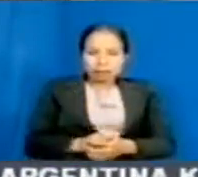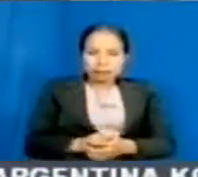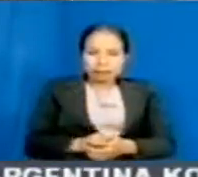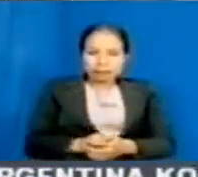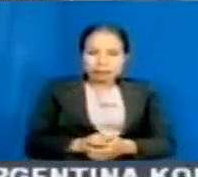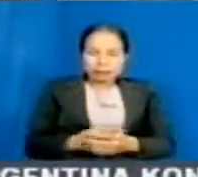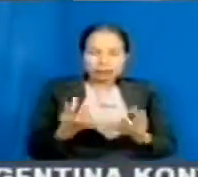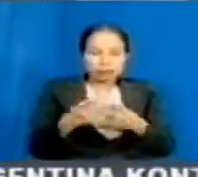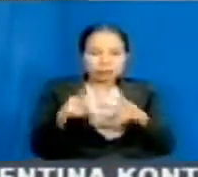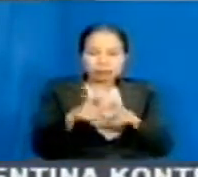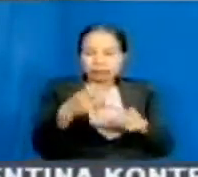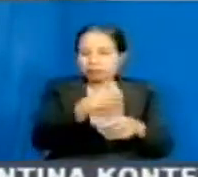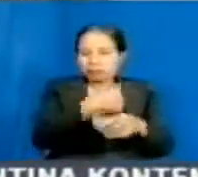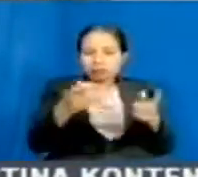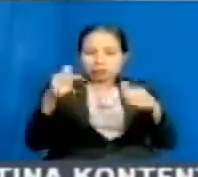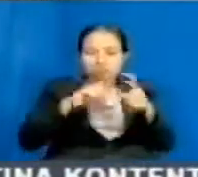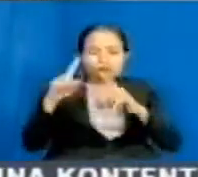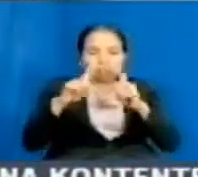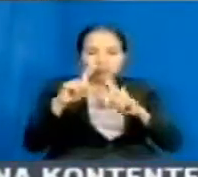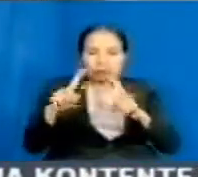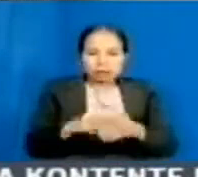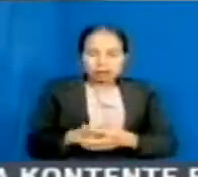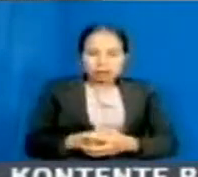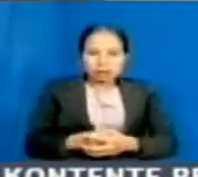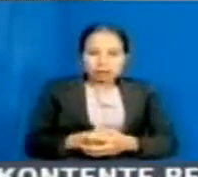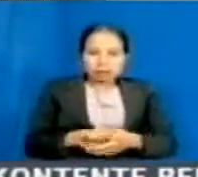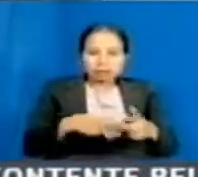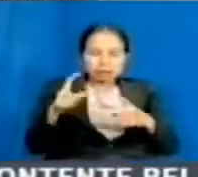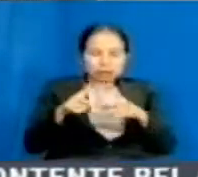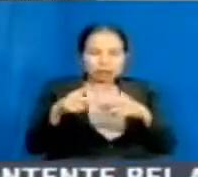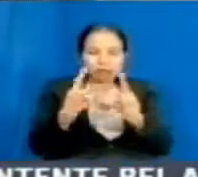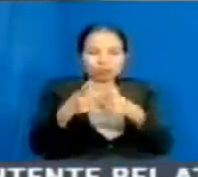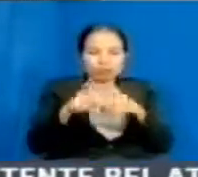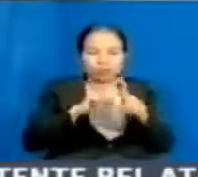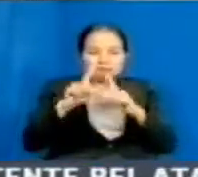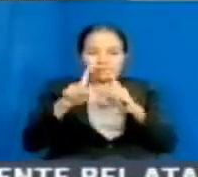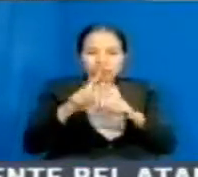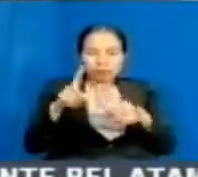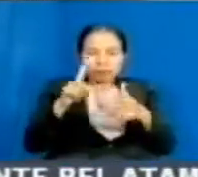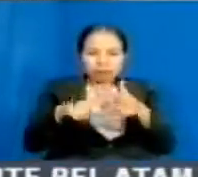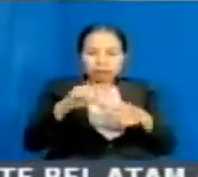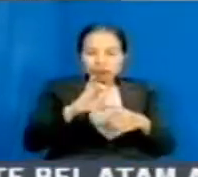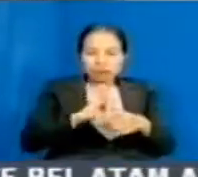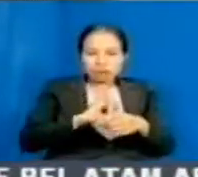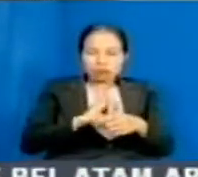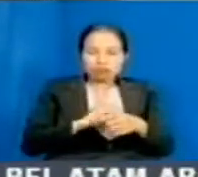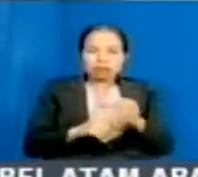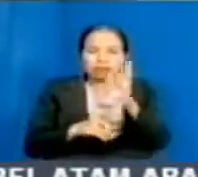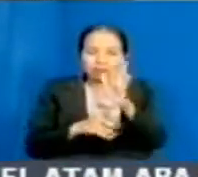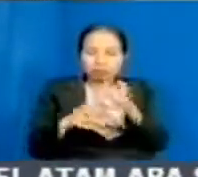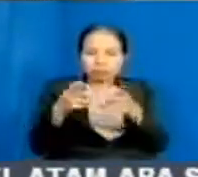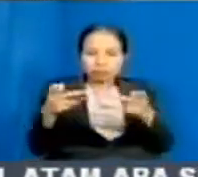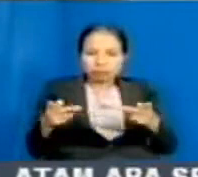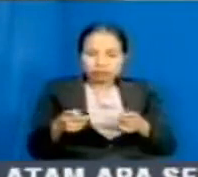patene company sida kome kolia nebe baira kon company mai kolia depois hau se atu rufati